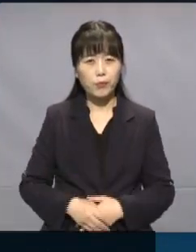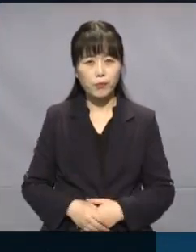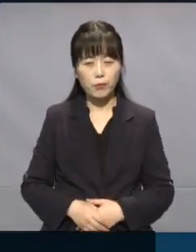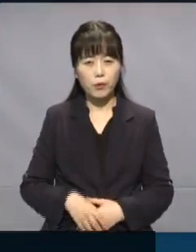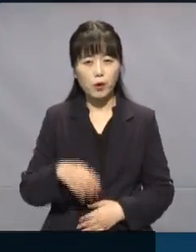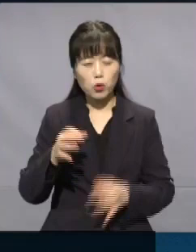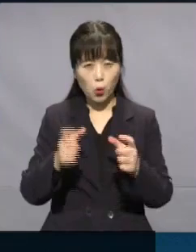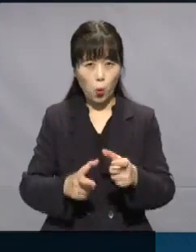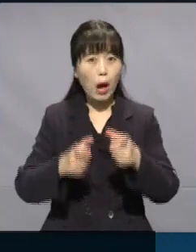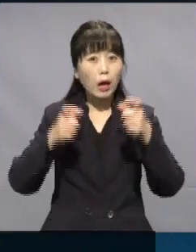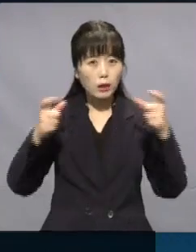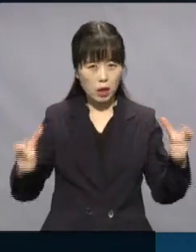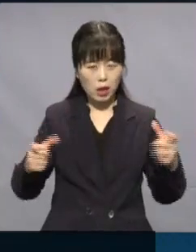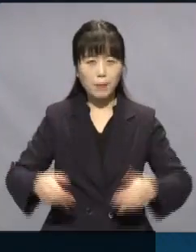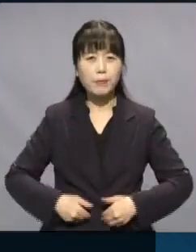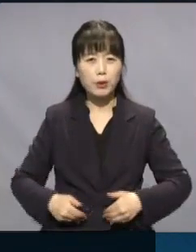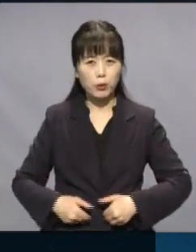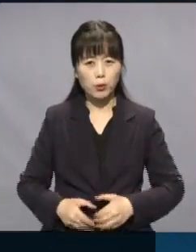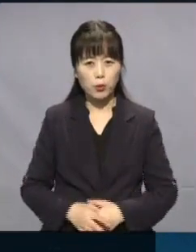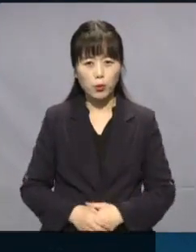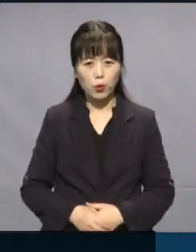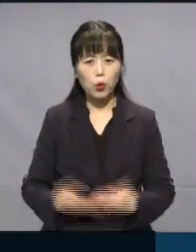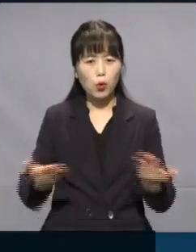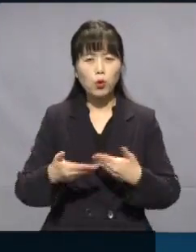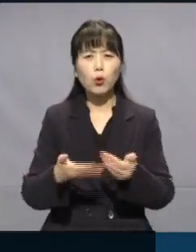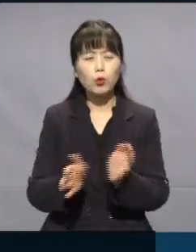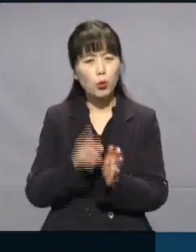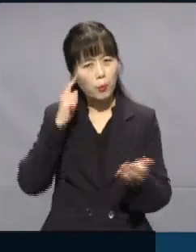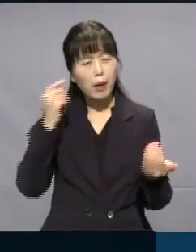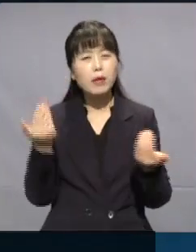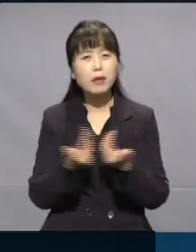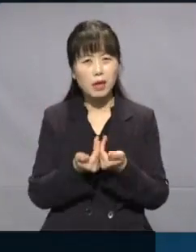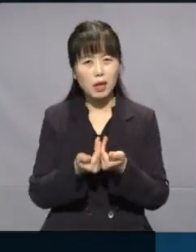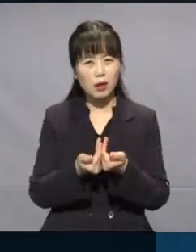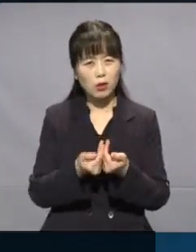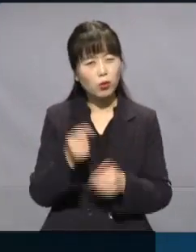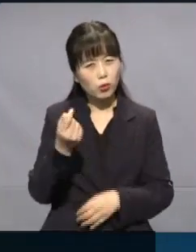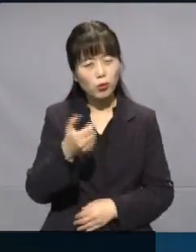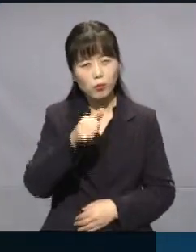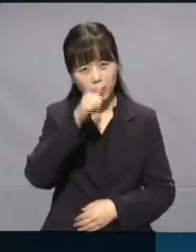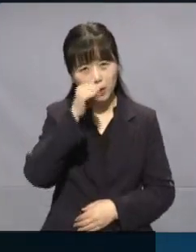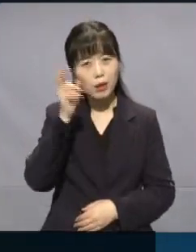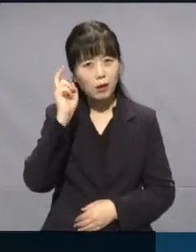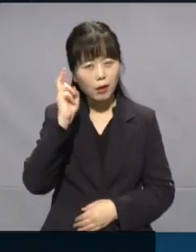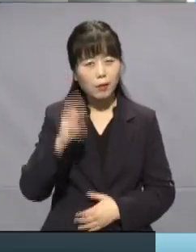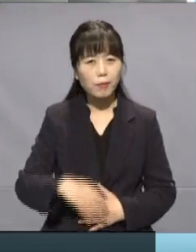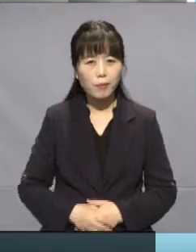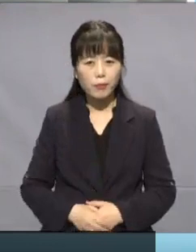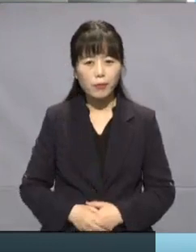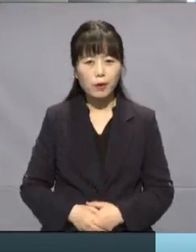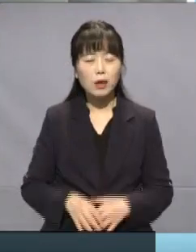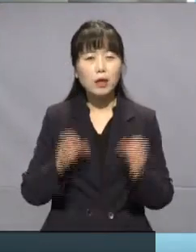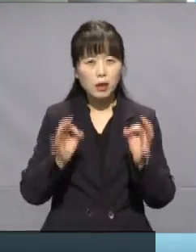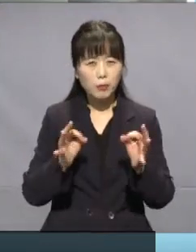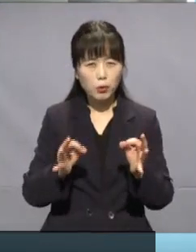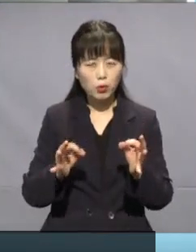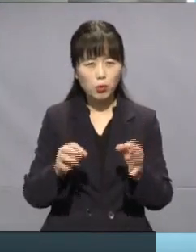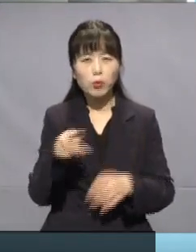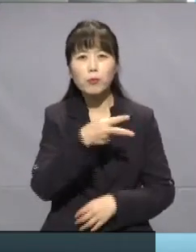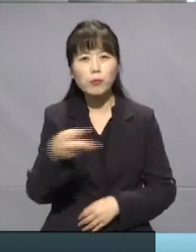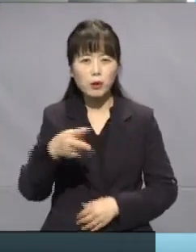확보를 하시고 확대를 해 주셔야 되는데 노조들이 또 반대하는 부분들도 지금 있다고 보여지는데요 금융은